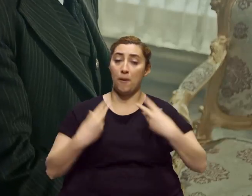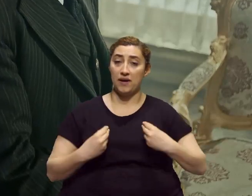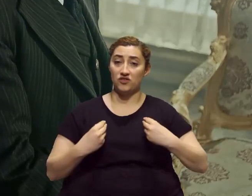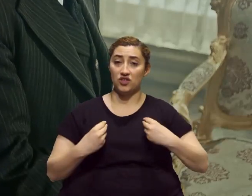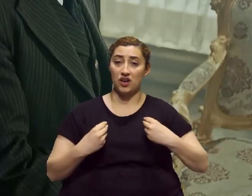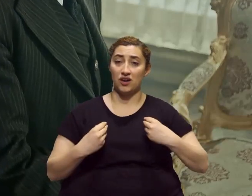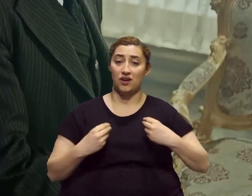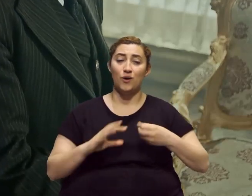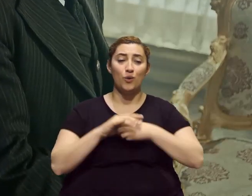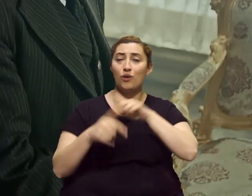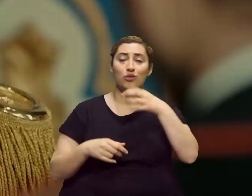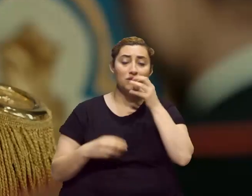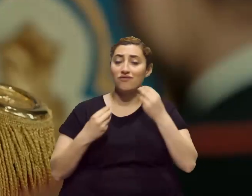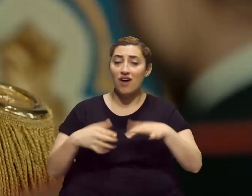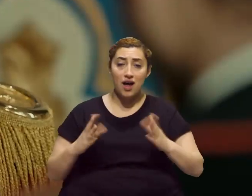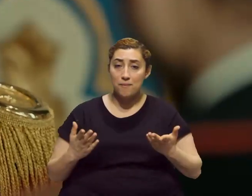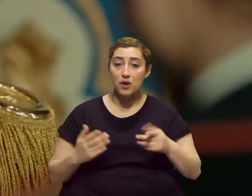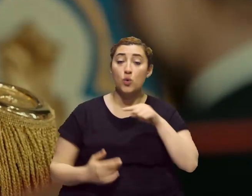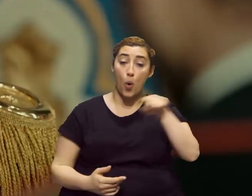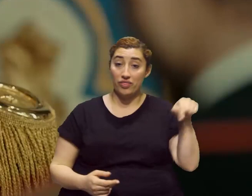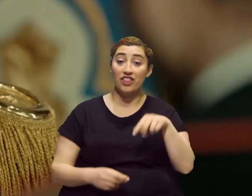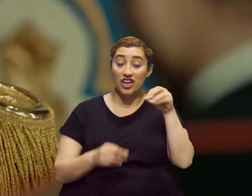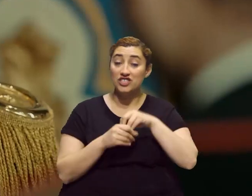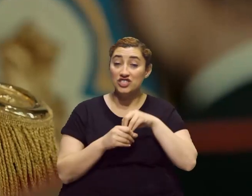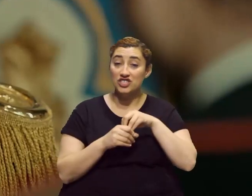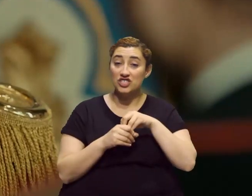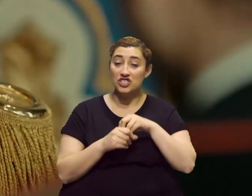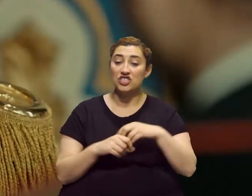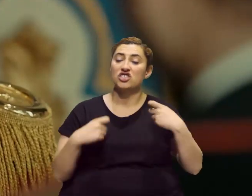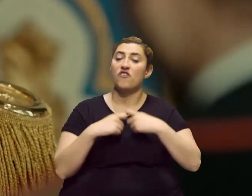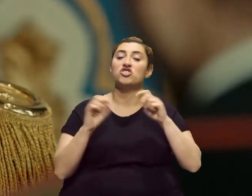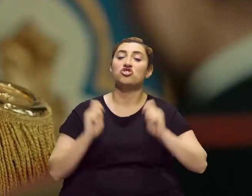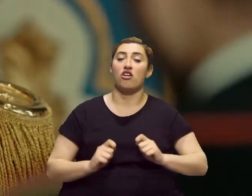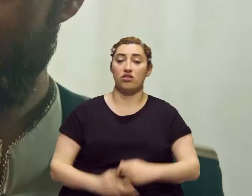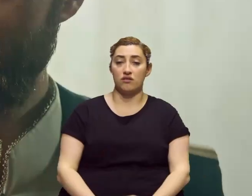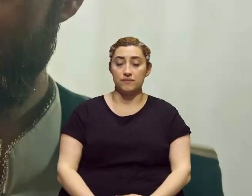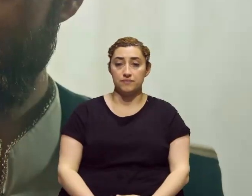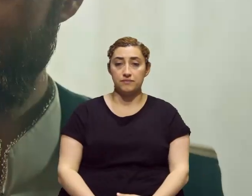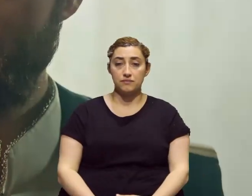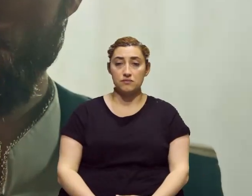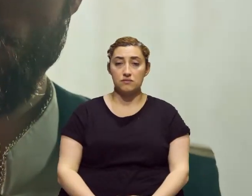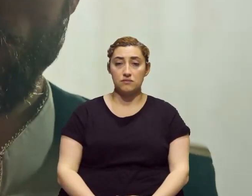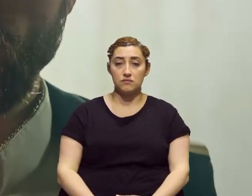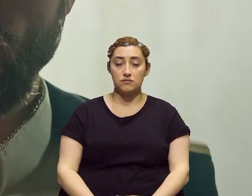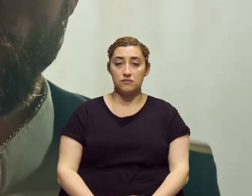Küresel sermaye buna müsaade etmez. Onlar için çatışma şart.